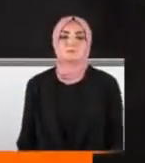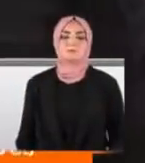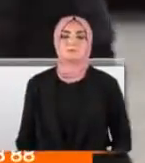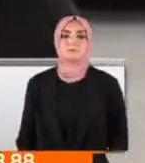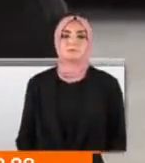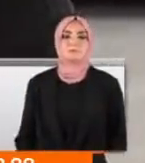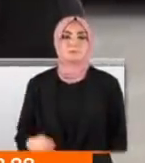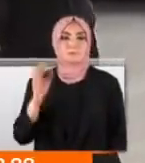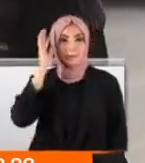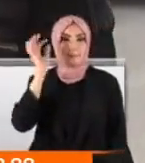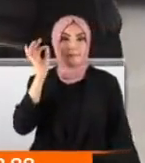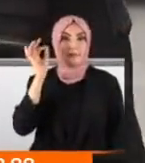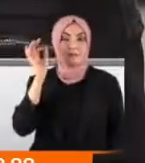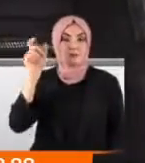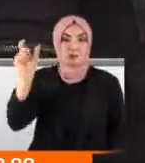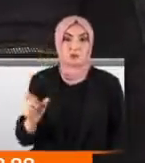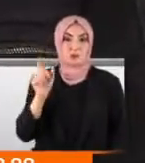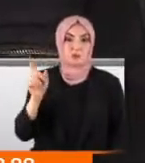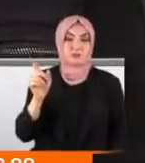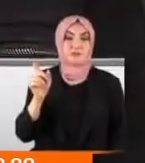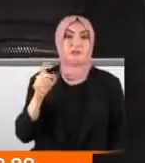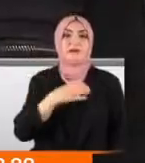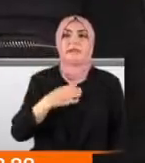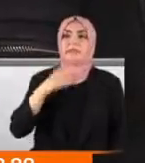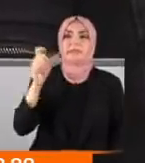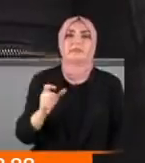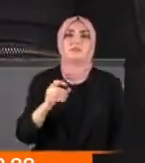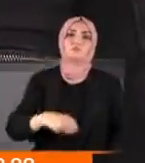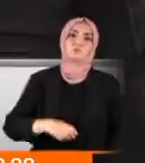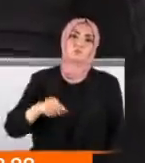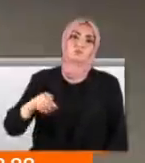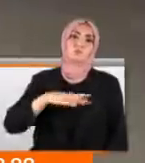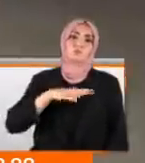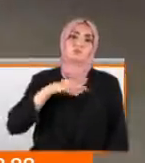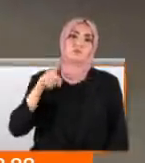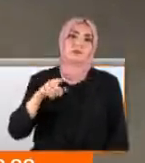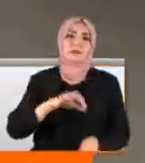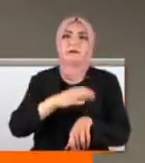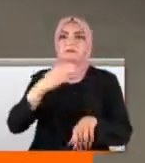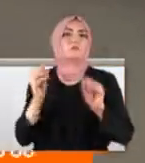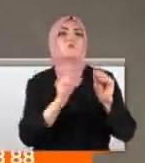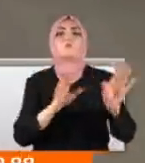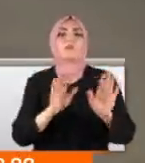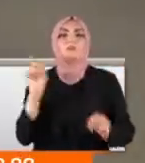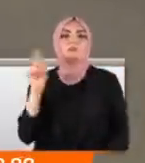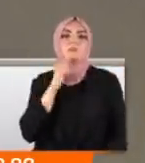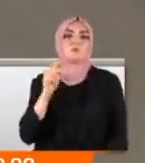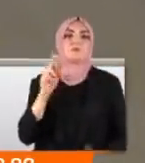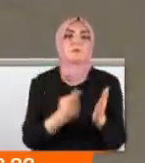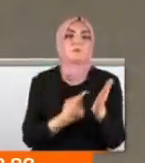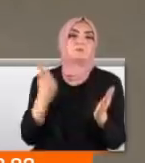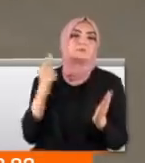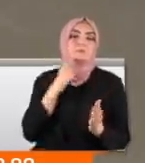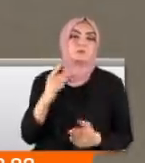Bilir kişi benim sorumlu olduğumu söylüyor. Anneye suçlu, anne hastaneye götürmedi. Seyhan Şentürk ihmal gerekçesiyle